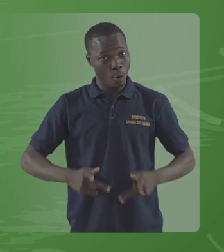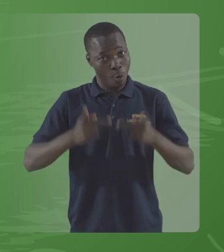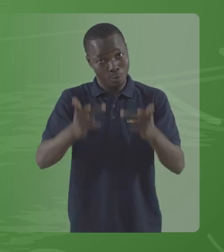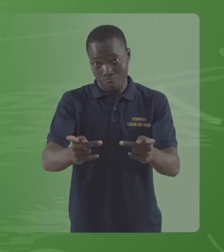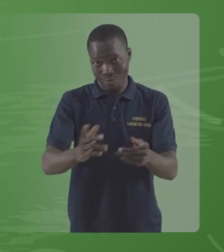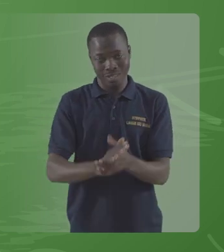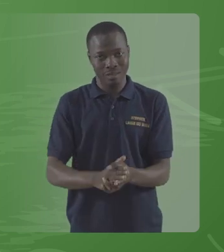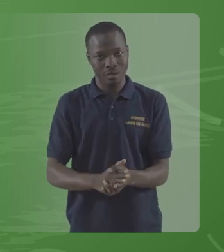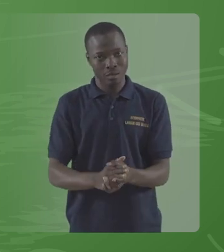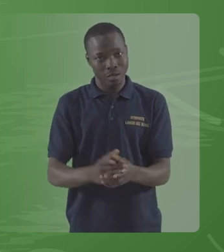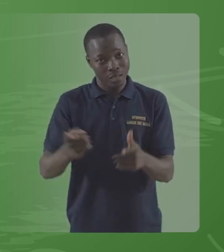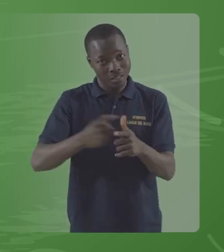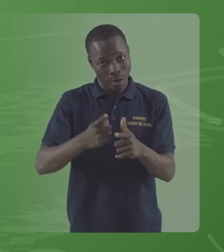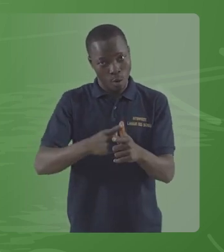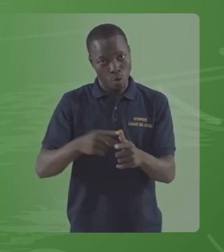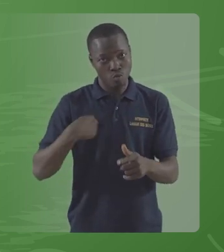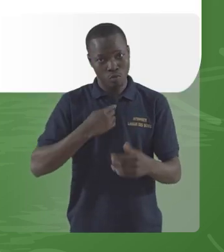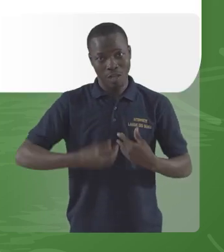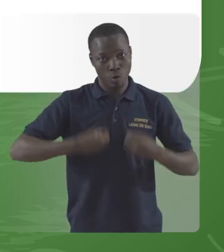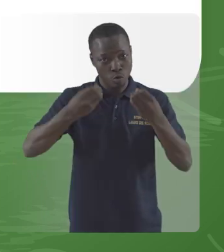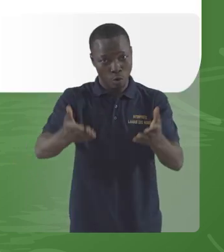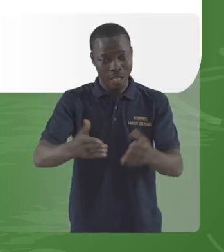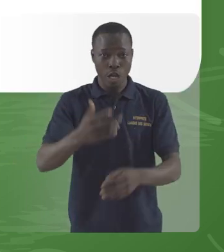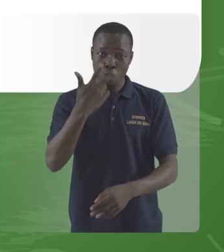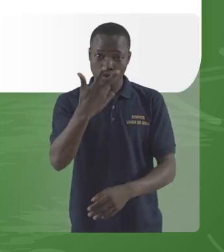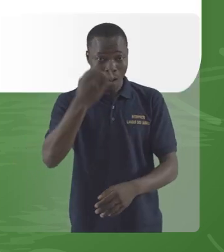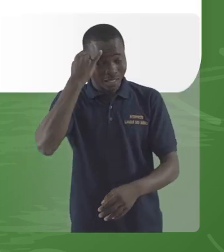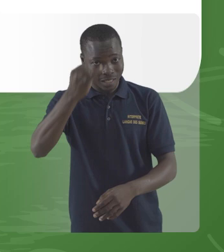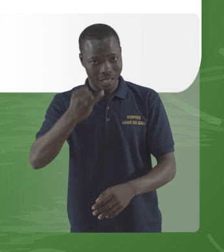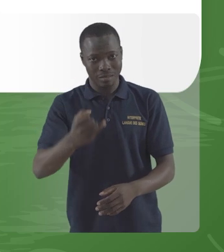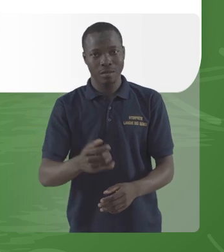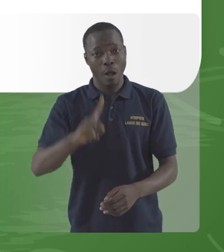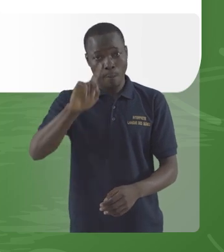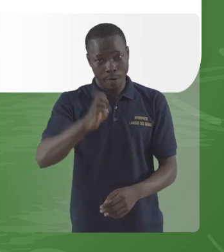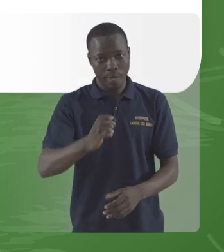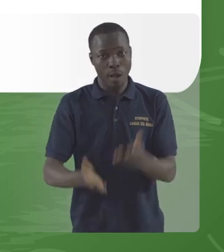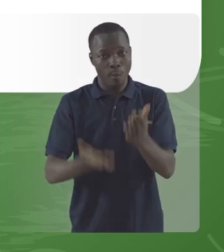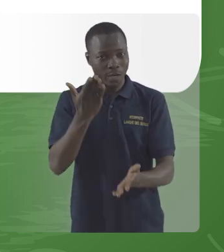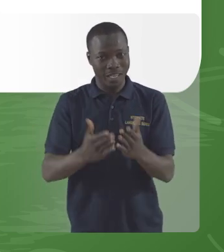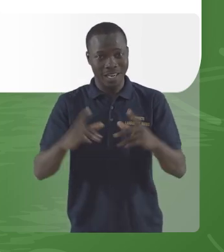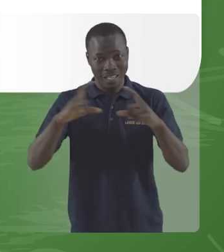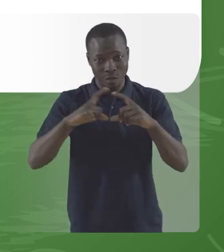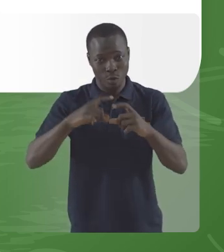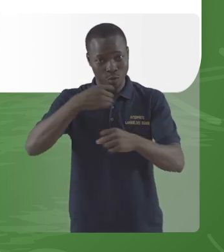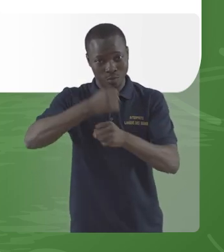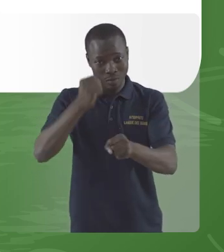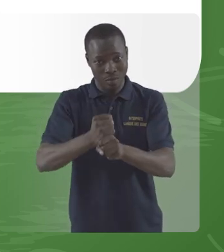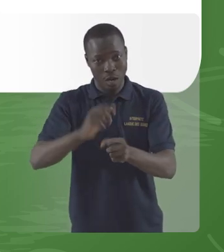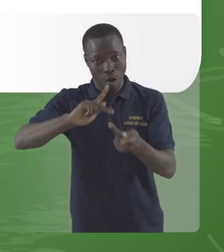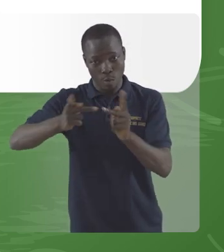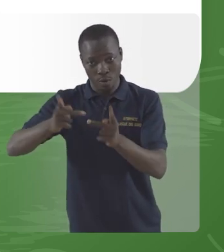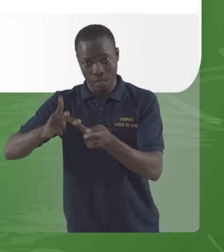nous avons formulé trois hypothèses. Première, peut-être que la cellule synthétise